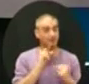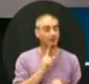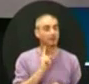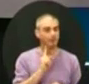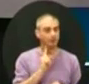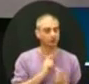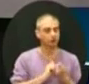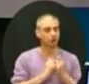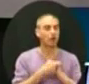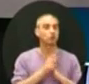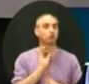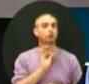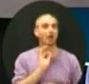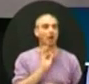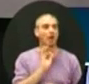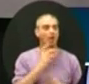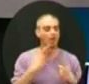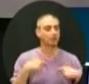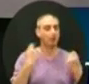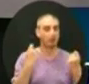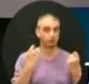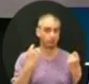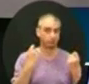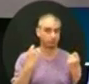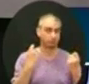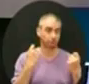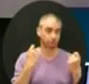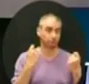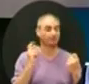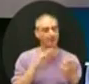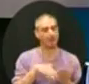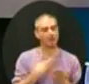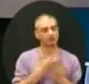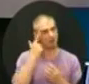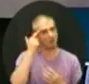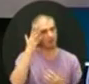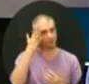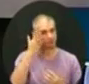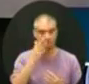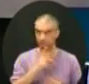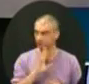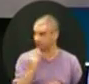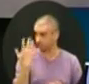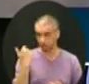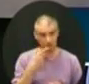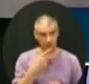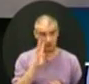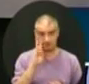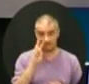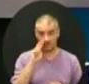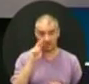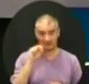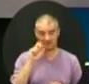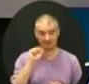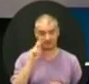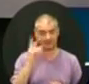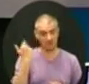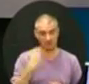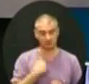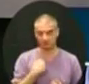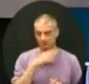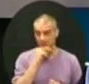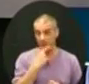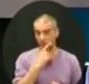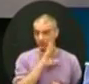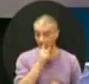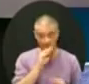על שינוי של תרבות והצעה של חזון. לא אם היית... מישהו היה, ברנסקי היה אצלי, ודיברנו. ואמרתי לו,